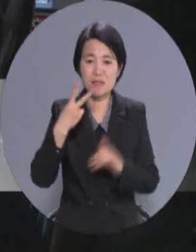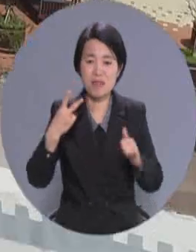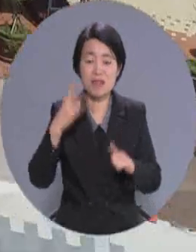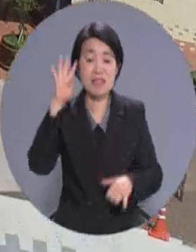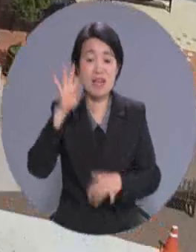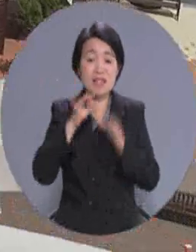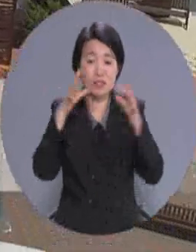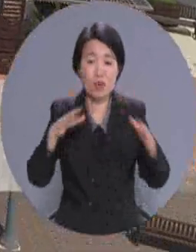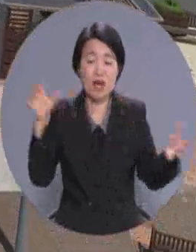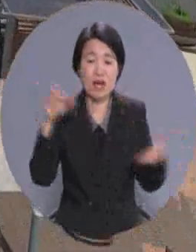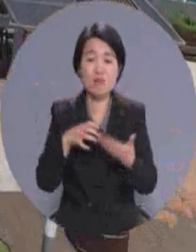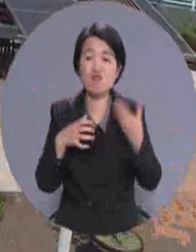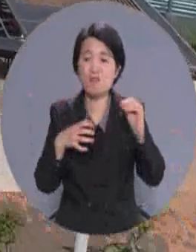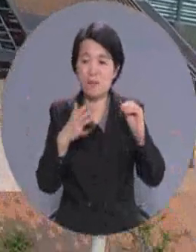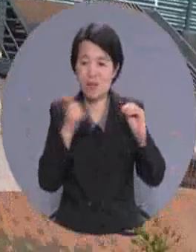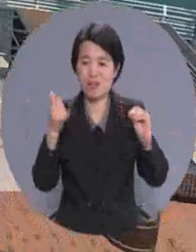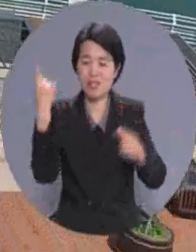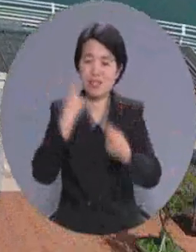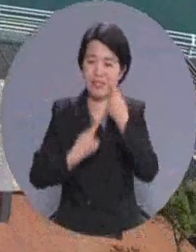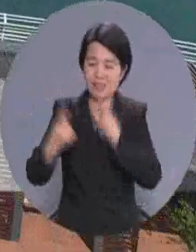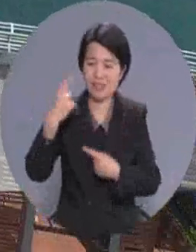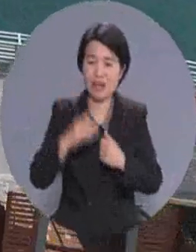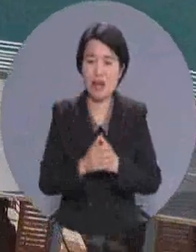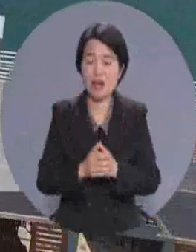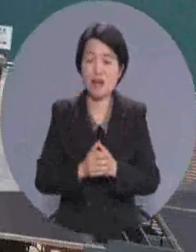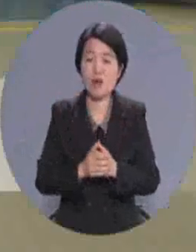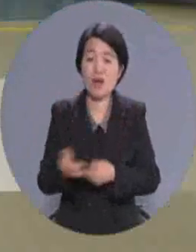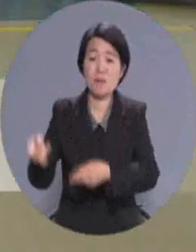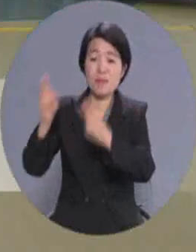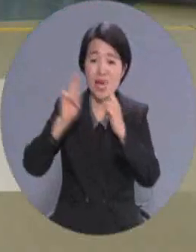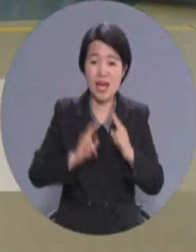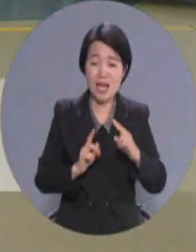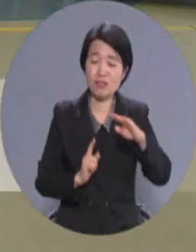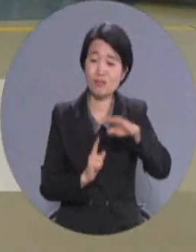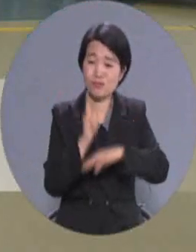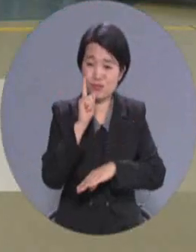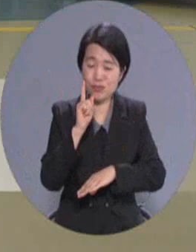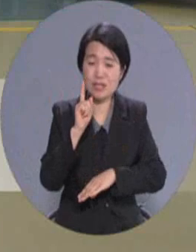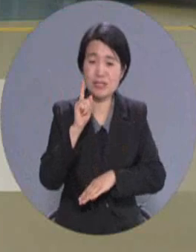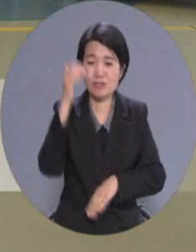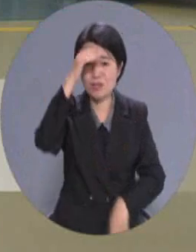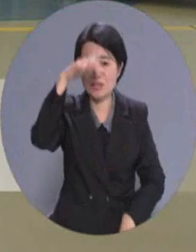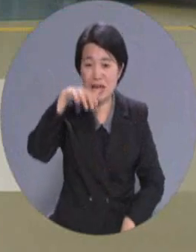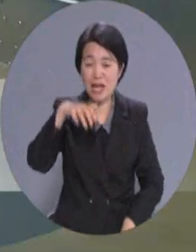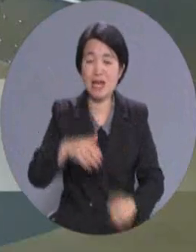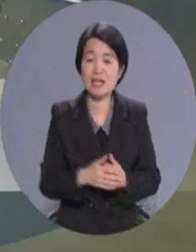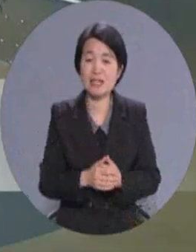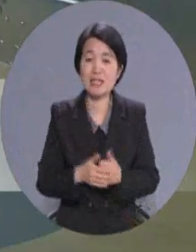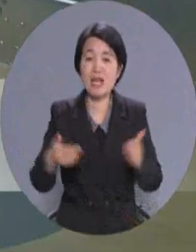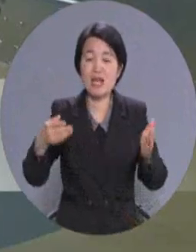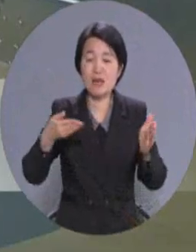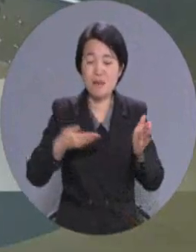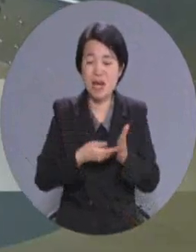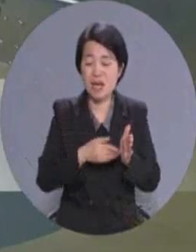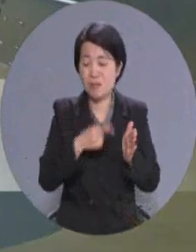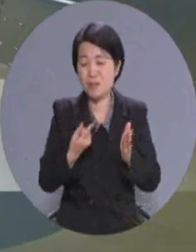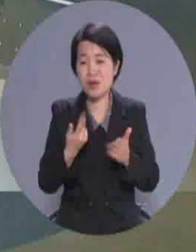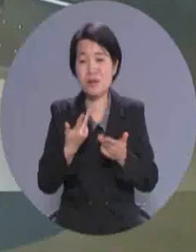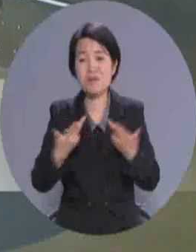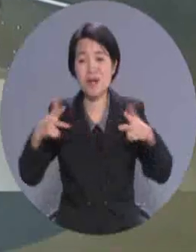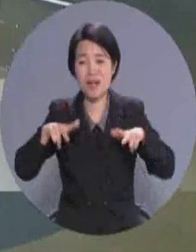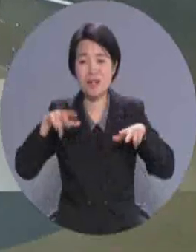9만여명이 방문했고 특히 파령 대교와 우주발사 전망대 거금도 녹동 바다정원 등의 관광객들이